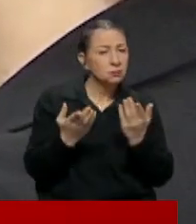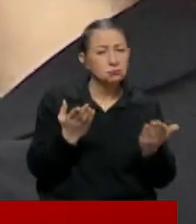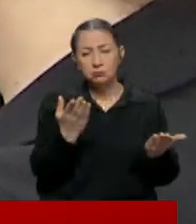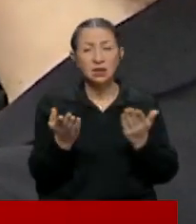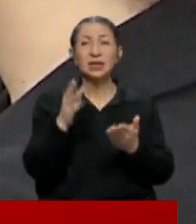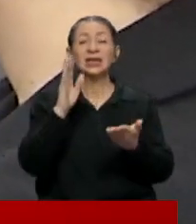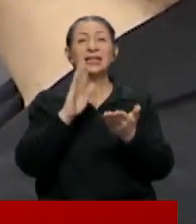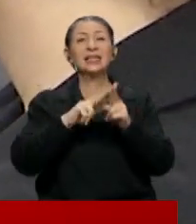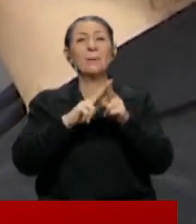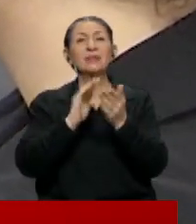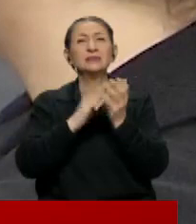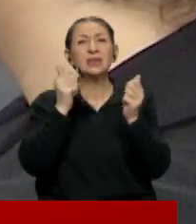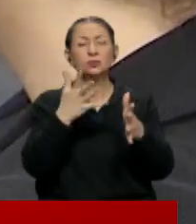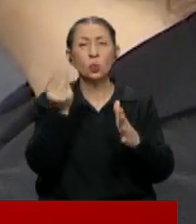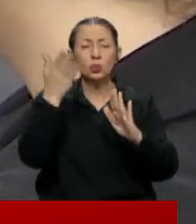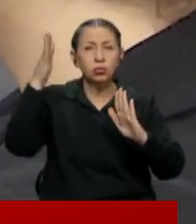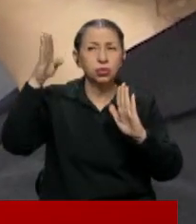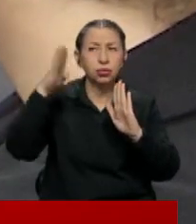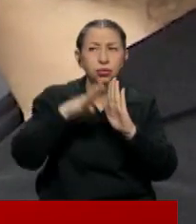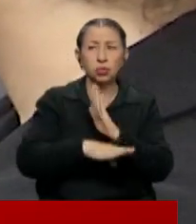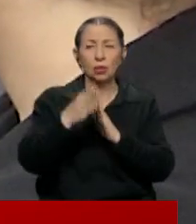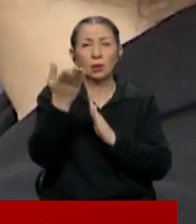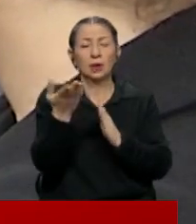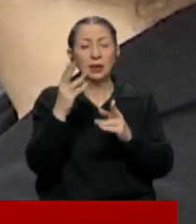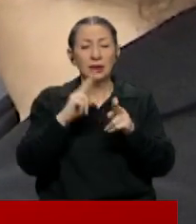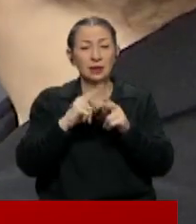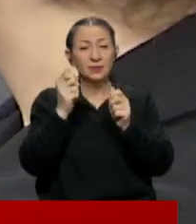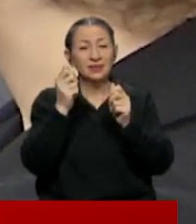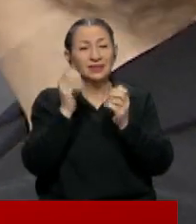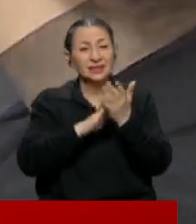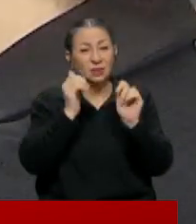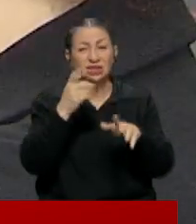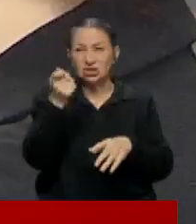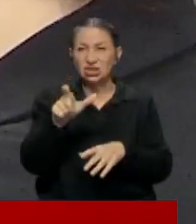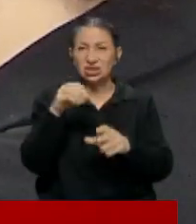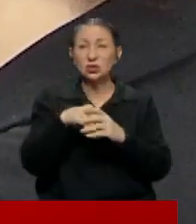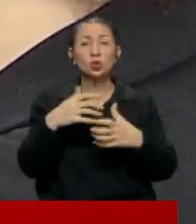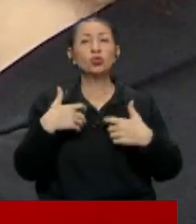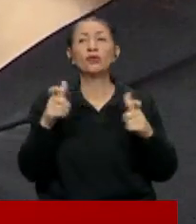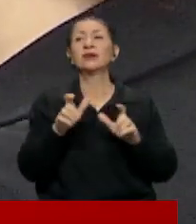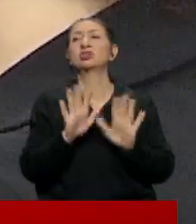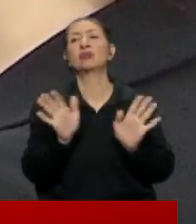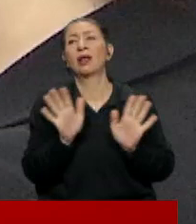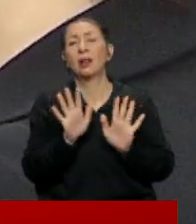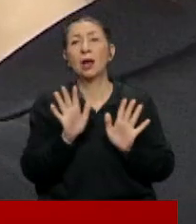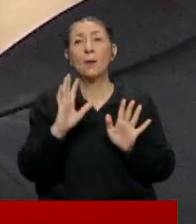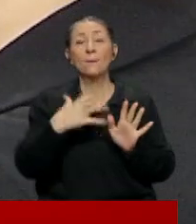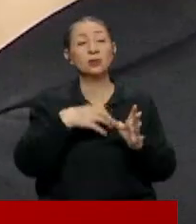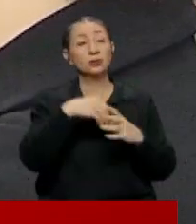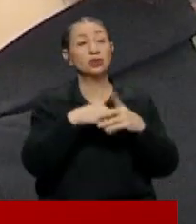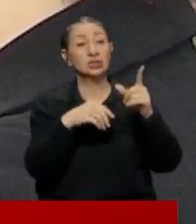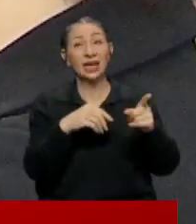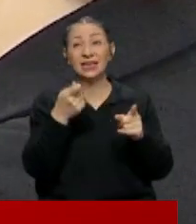kıdem tazminatı çok sert şekilde eritiliyor aslında. Kıdem tazminatı artık işçi için güvence olmaktan çıkıyor. Patron için